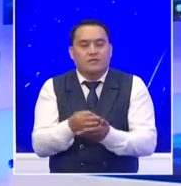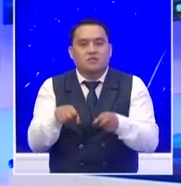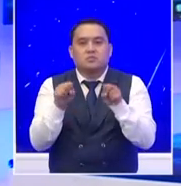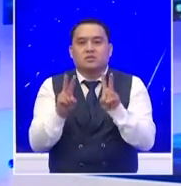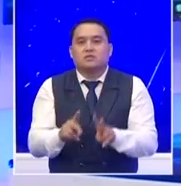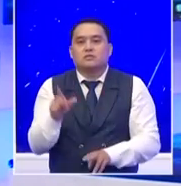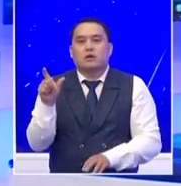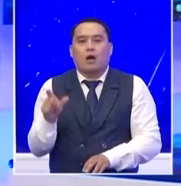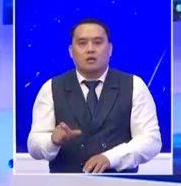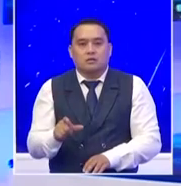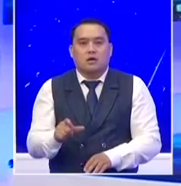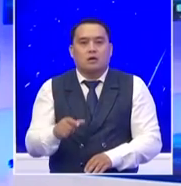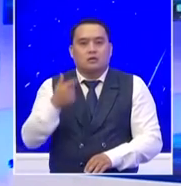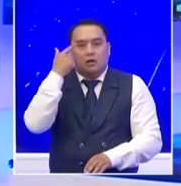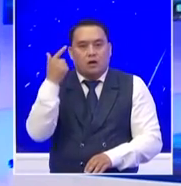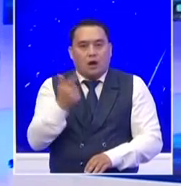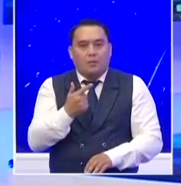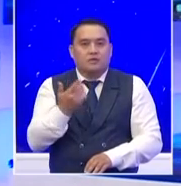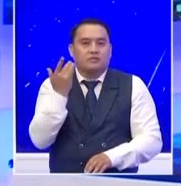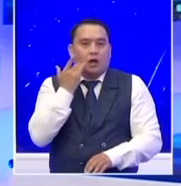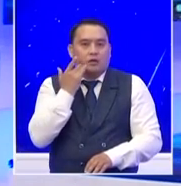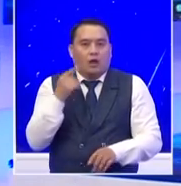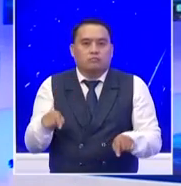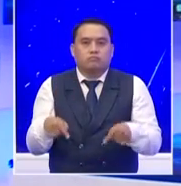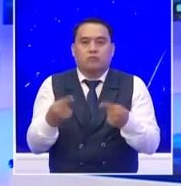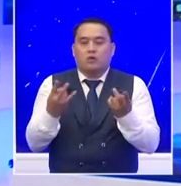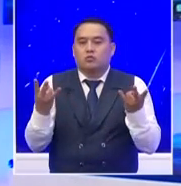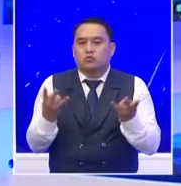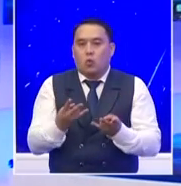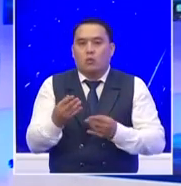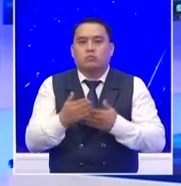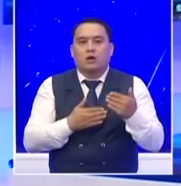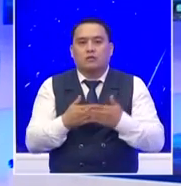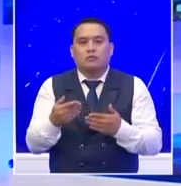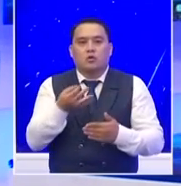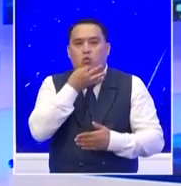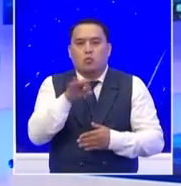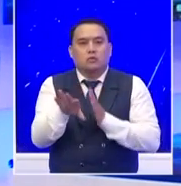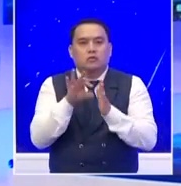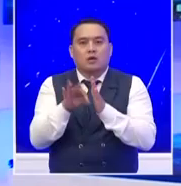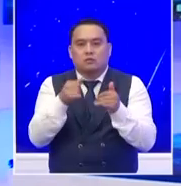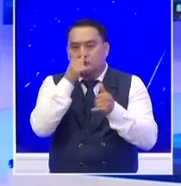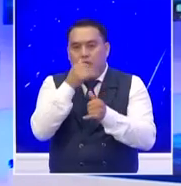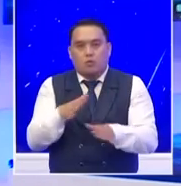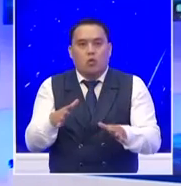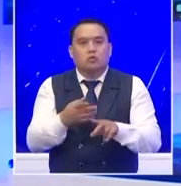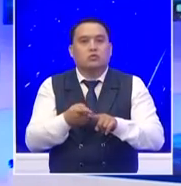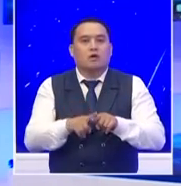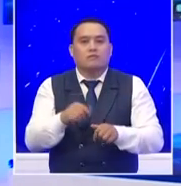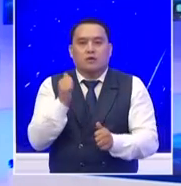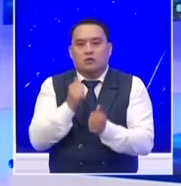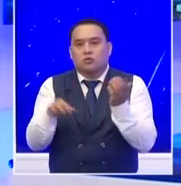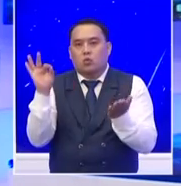өзі жетілдіріп, білімін толықтырып отыруды қажет етеді. Бастысы, бұл кәсіпті көрінген таңдамайды. Адам жанының арашасыз болуды